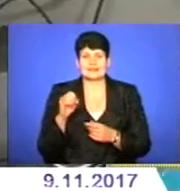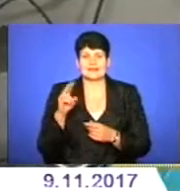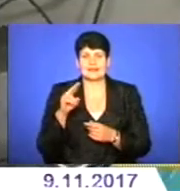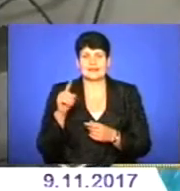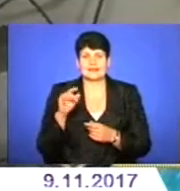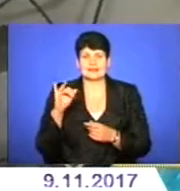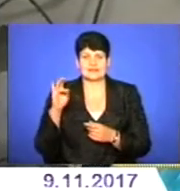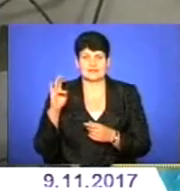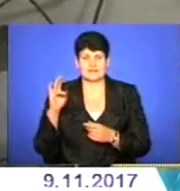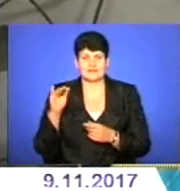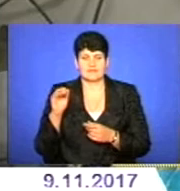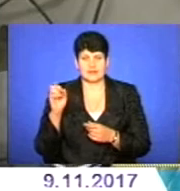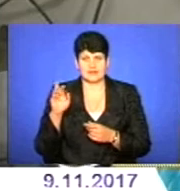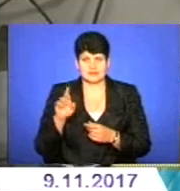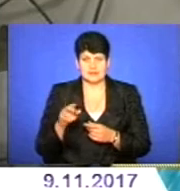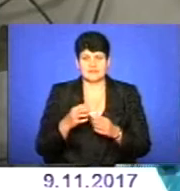дезінсекція. В середньому це